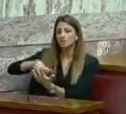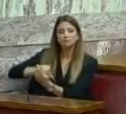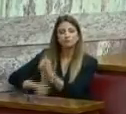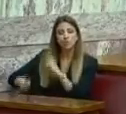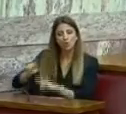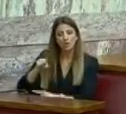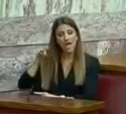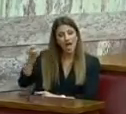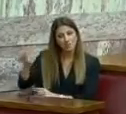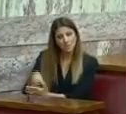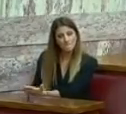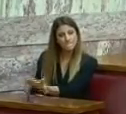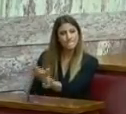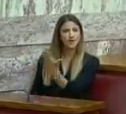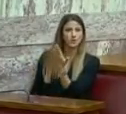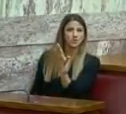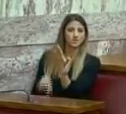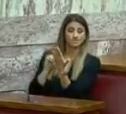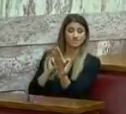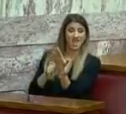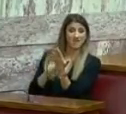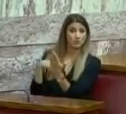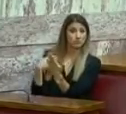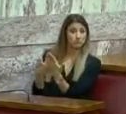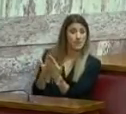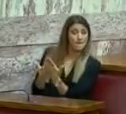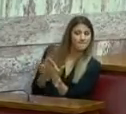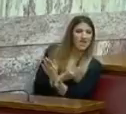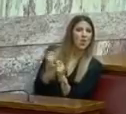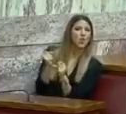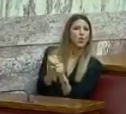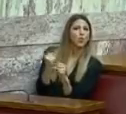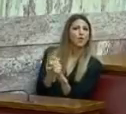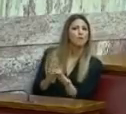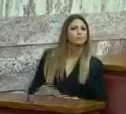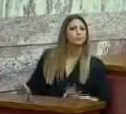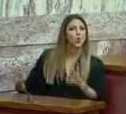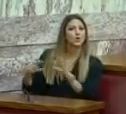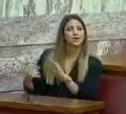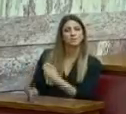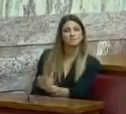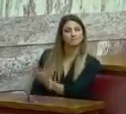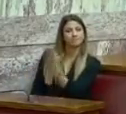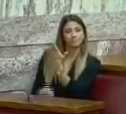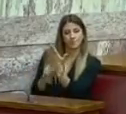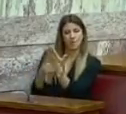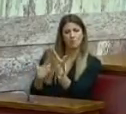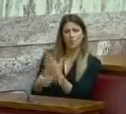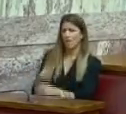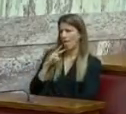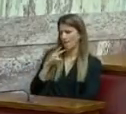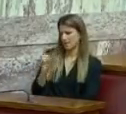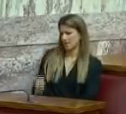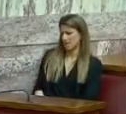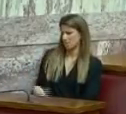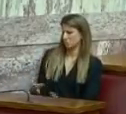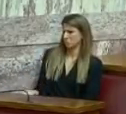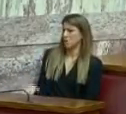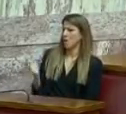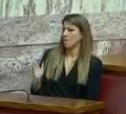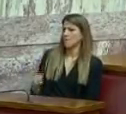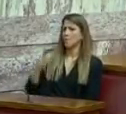παρουσιάζει σήμερα ενώπιον της Ολομέλειας της Βουλής. Θα μπορούσαμε να το είχαμε απαντήσει και στην αρχική